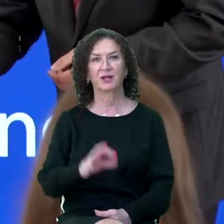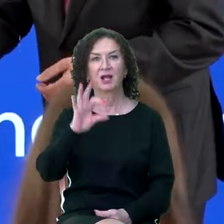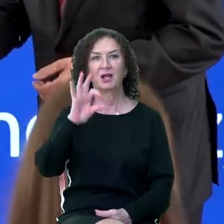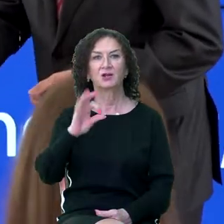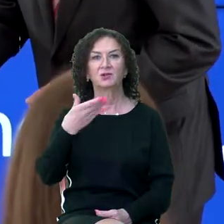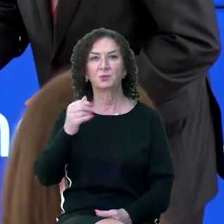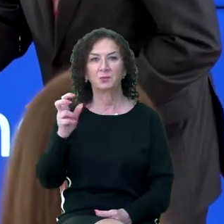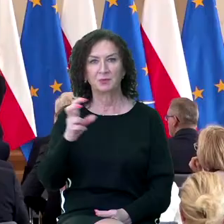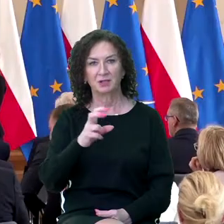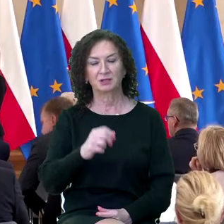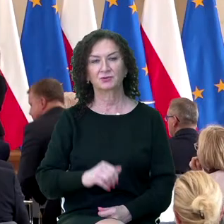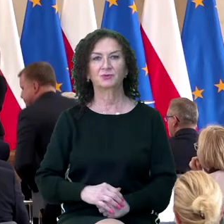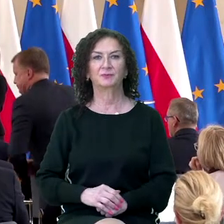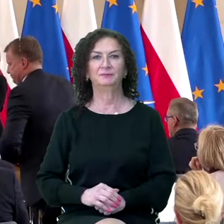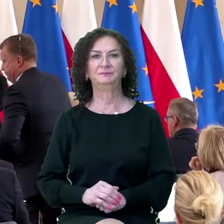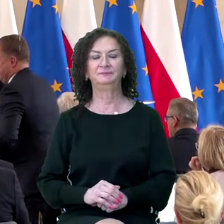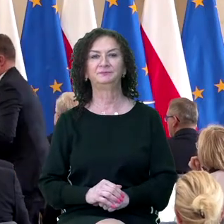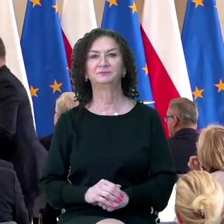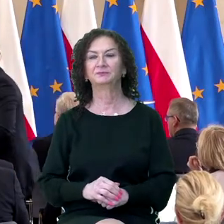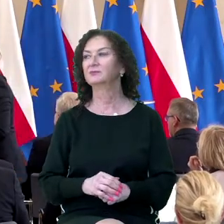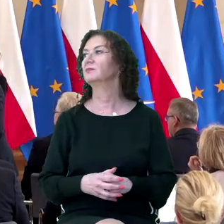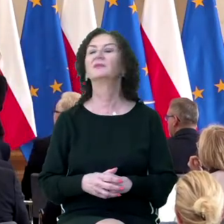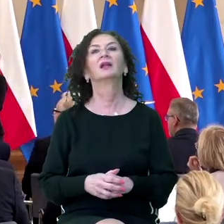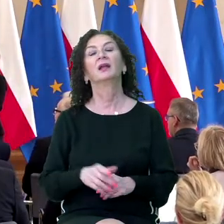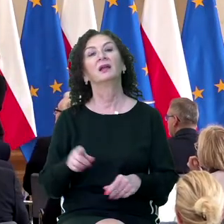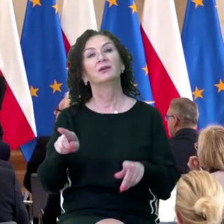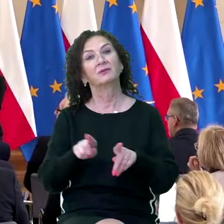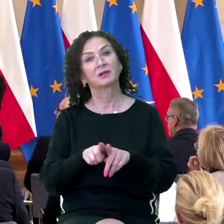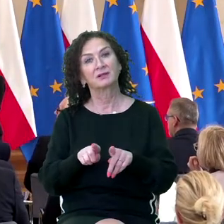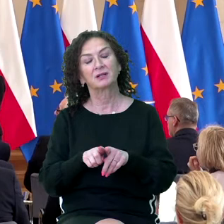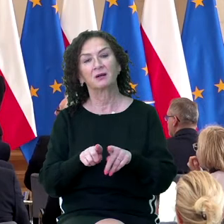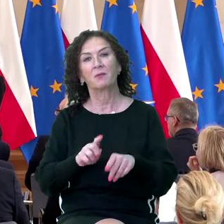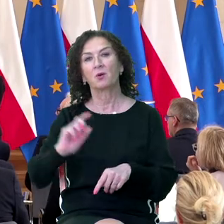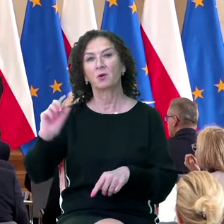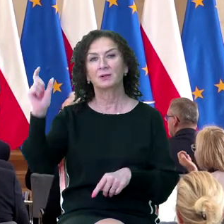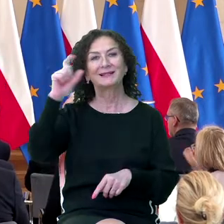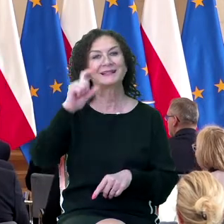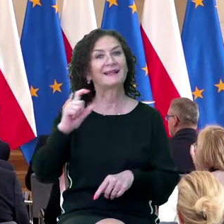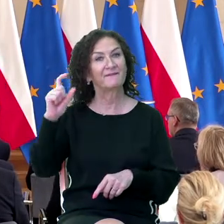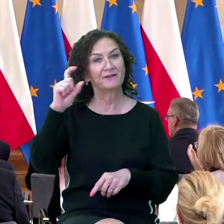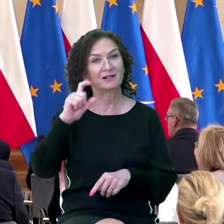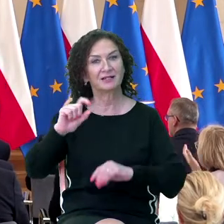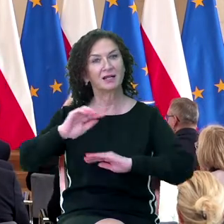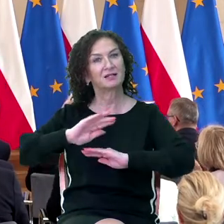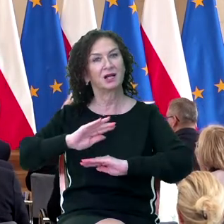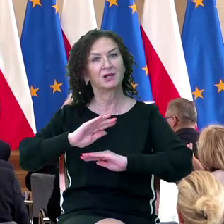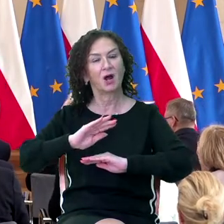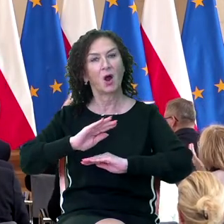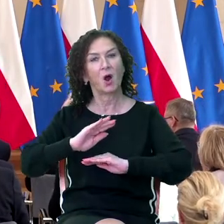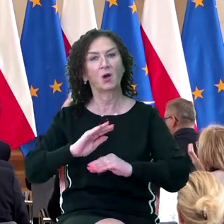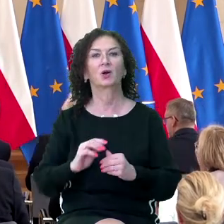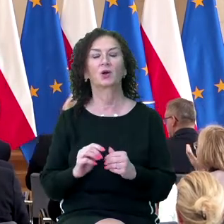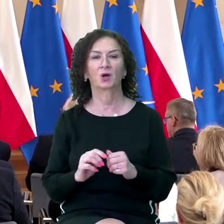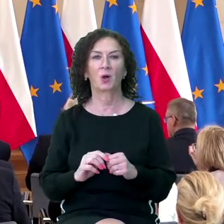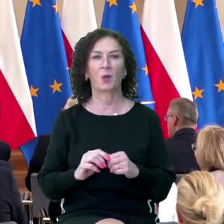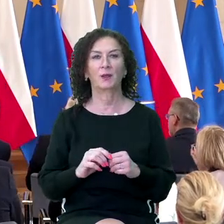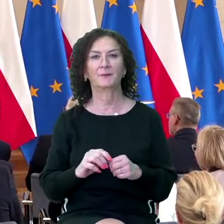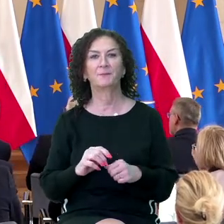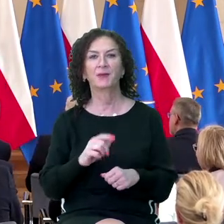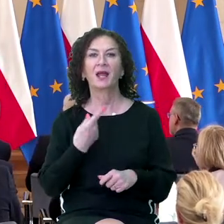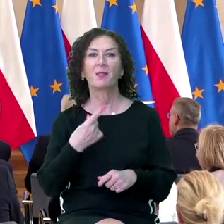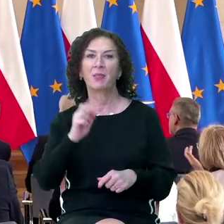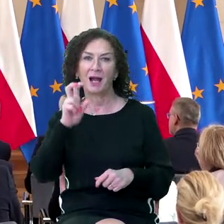wielu organów doradczych w zakresie cyfryzacji i ochrony danych osobowych. Brawa jak najbardziej.